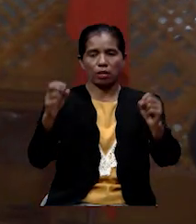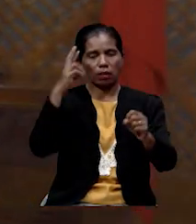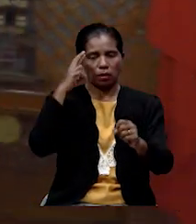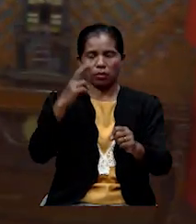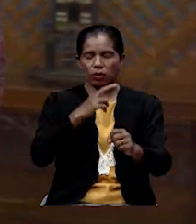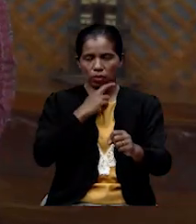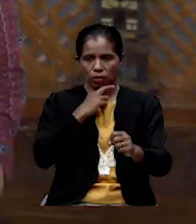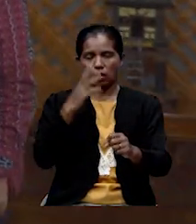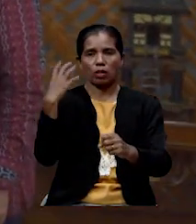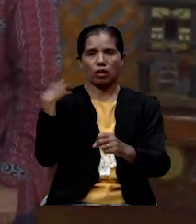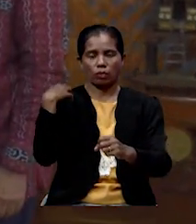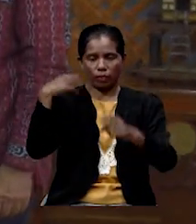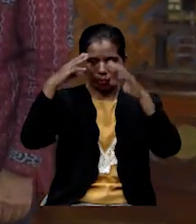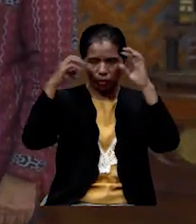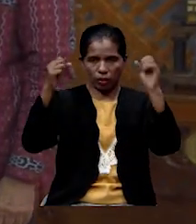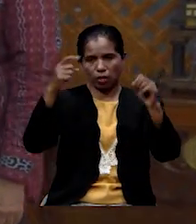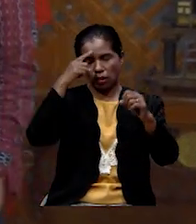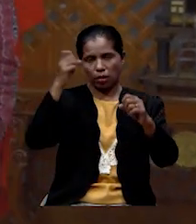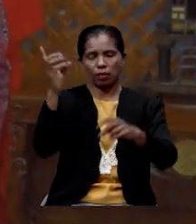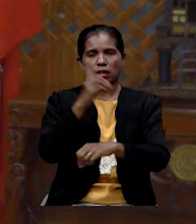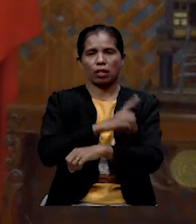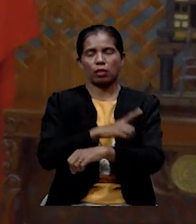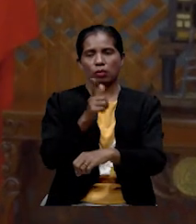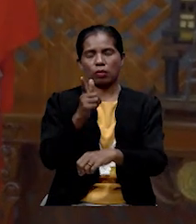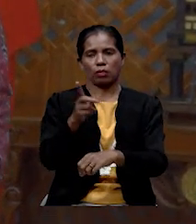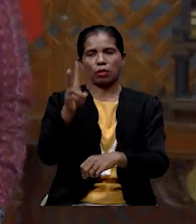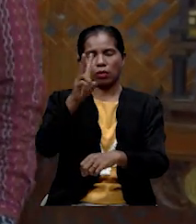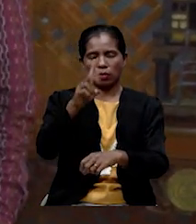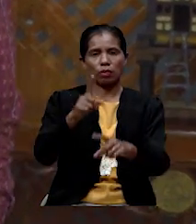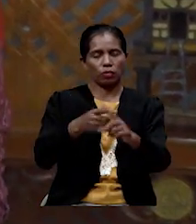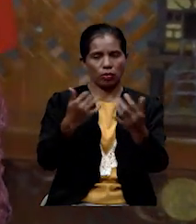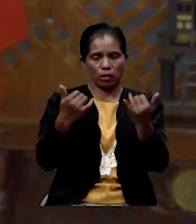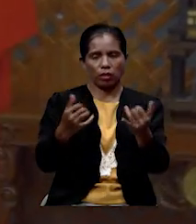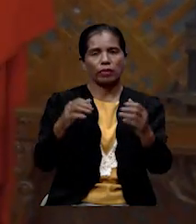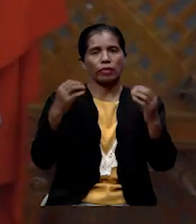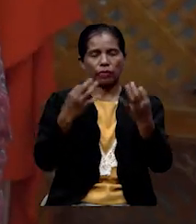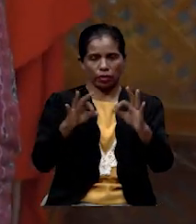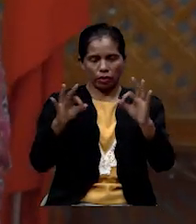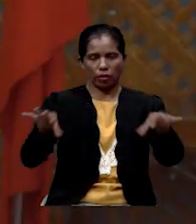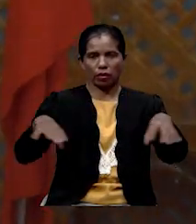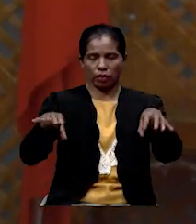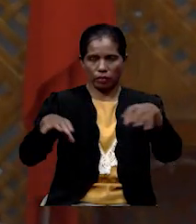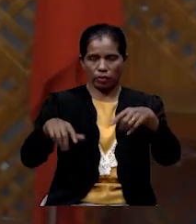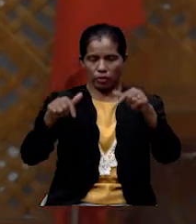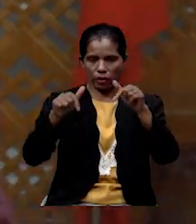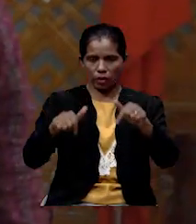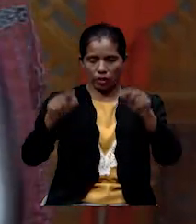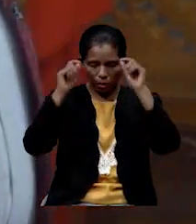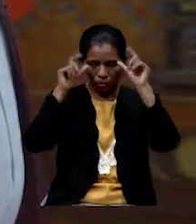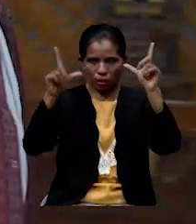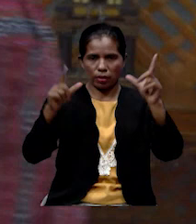e a Palácio Presidencial, também a Loron Ruanulo Reserua, Fulang, né, remata ona missão da diplomata e